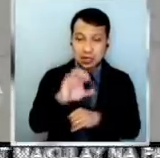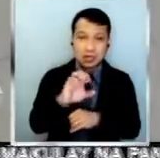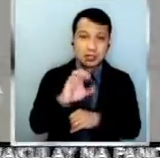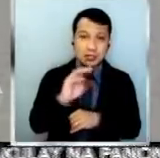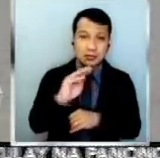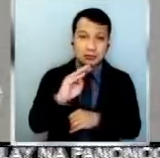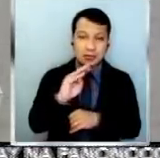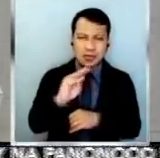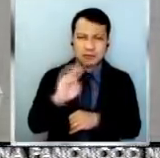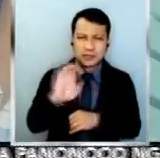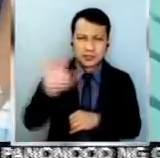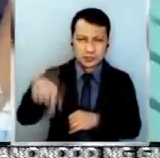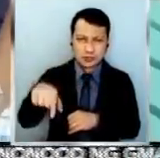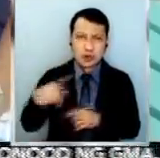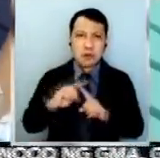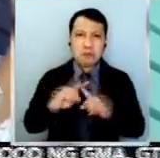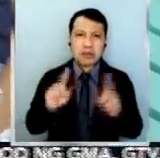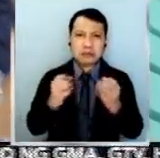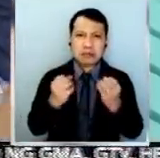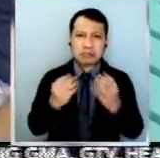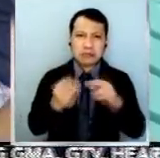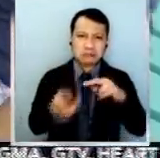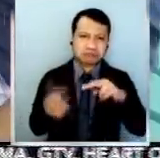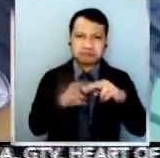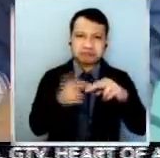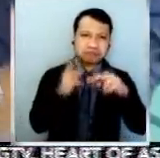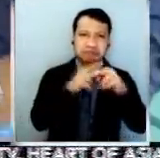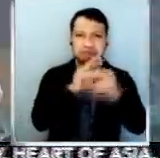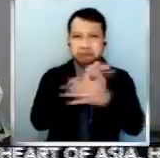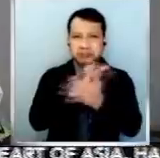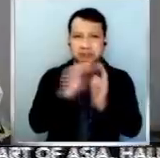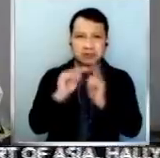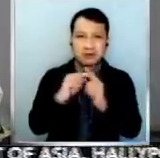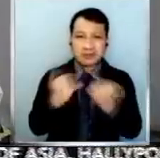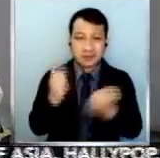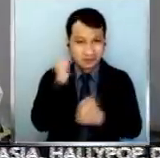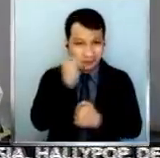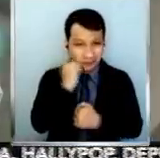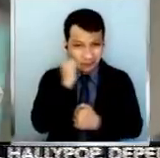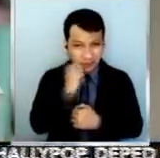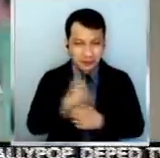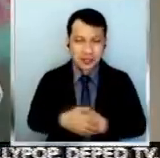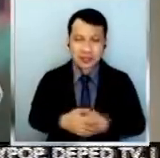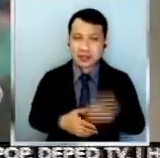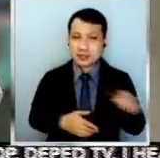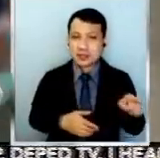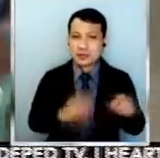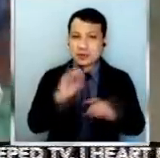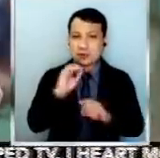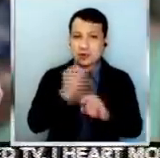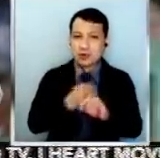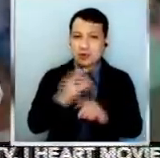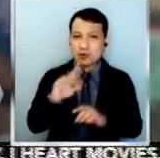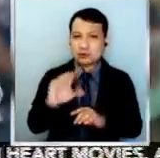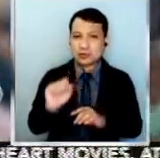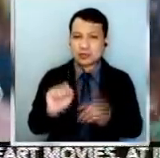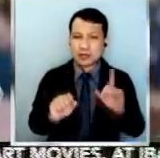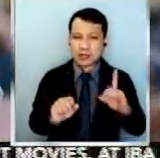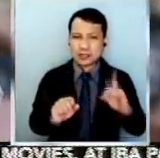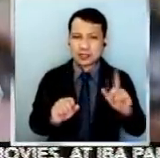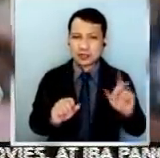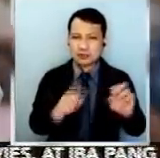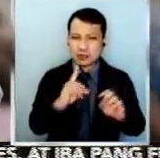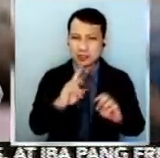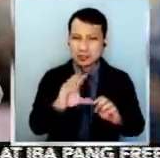pa rin maawat ang pagtaas ng mga bagong kaso ng COVID-19 araw-araw. Ayon kay Okta Research Group Fellow Guido David, bukod sa Metro